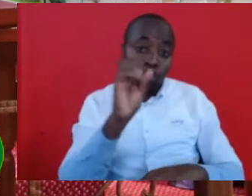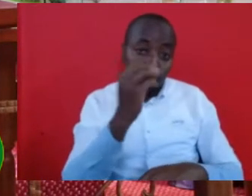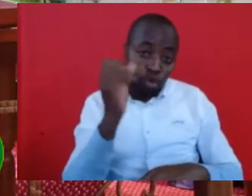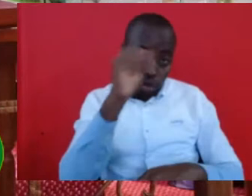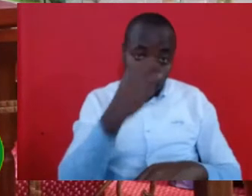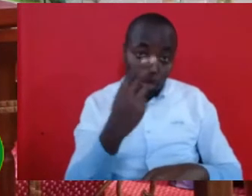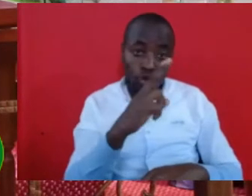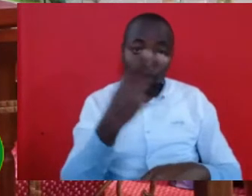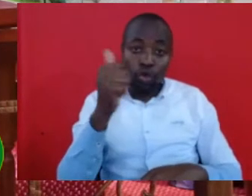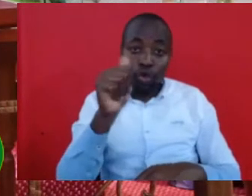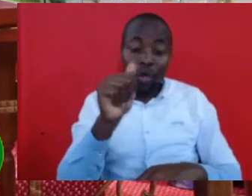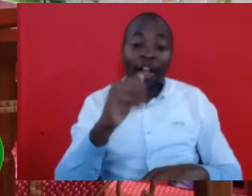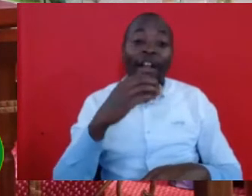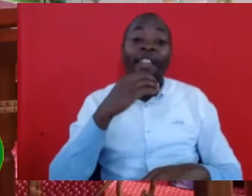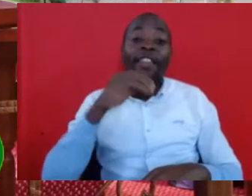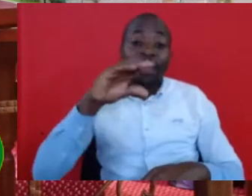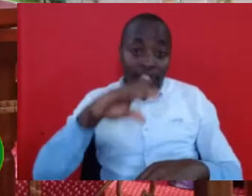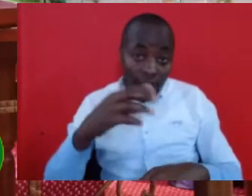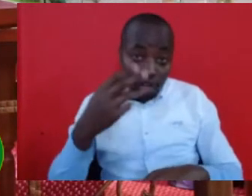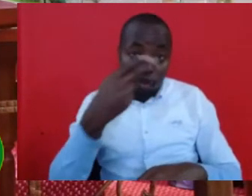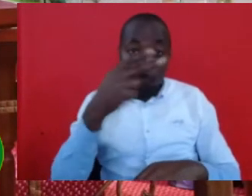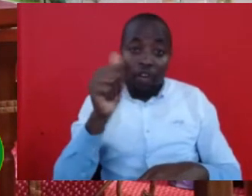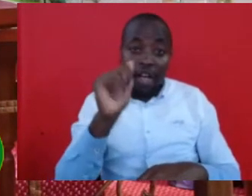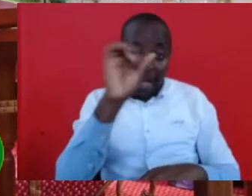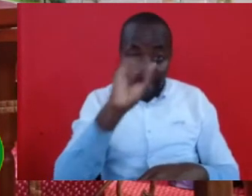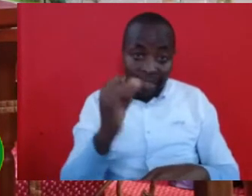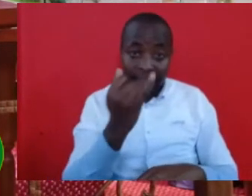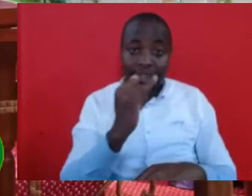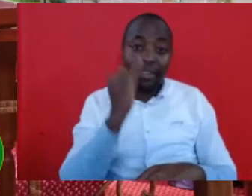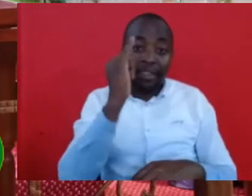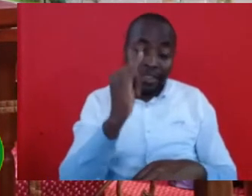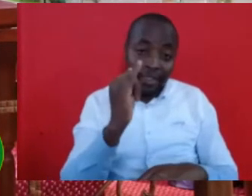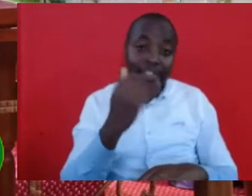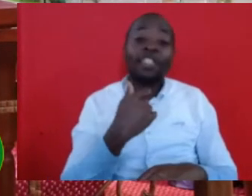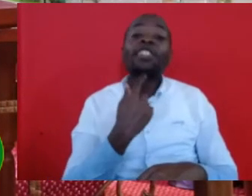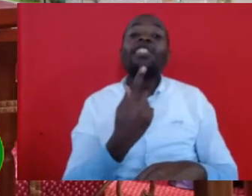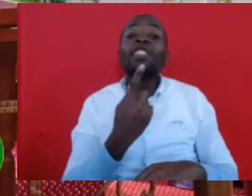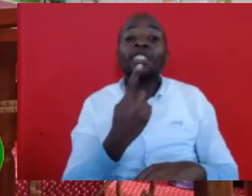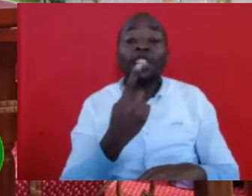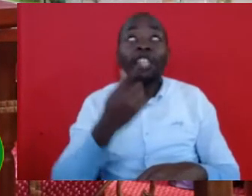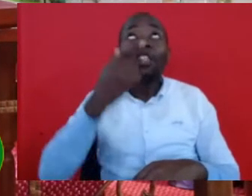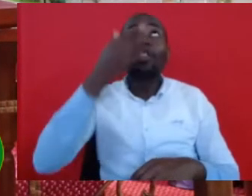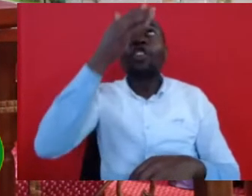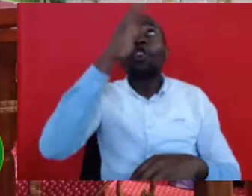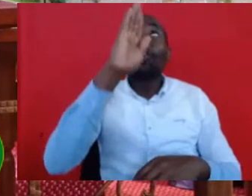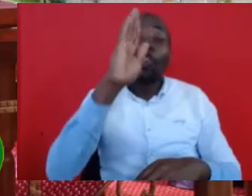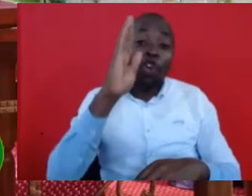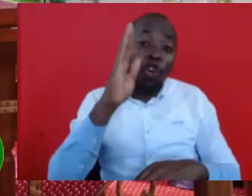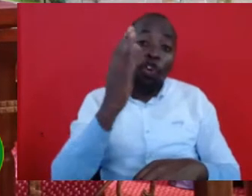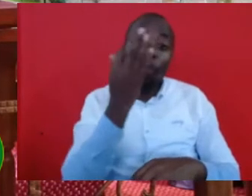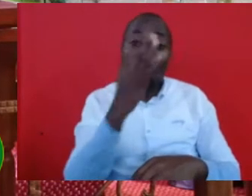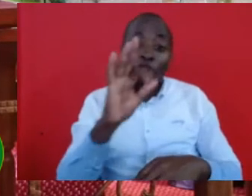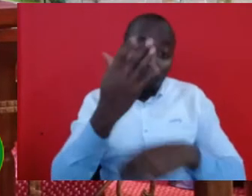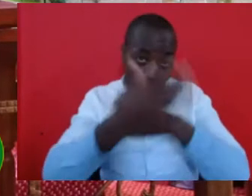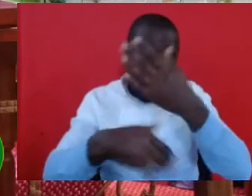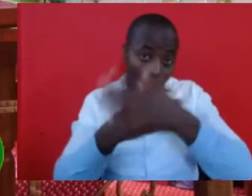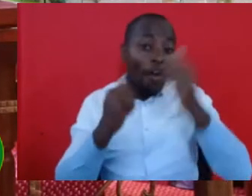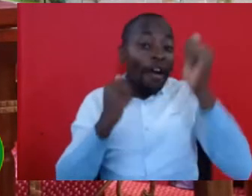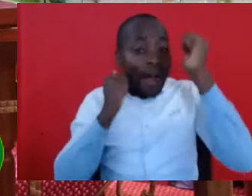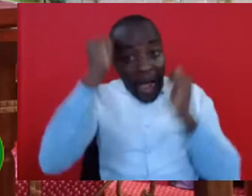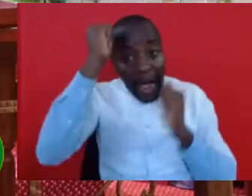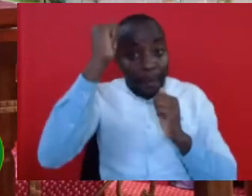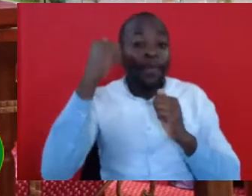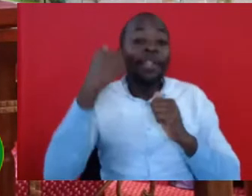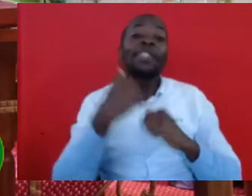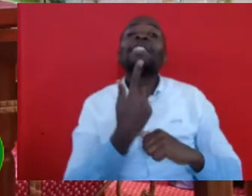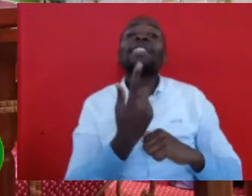Yehosadeki. Hagai akasema, Mwenyezi Mungu wa majeshi asema hivi: watu hawa